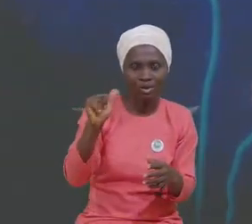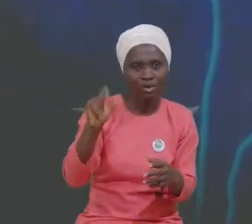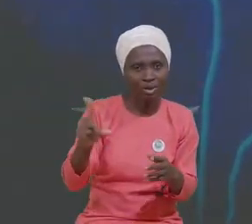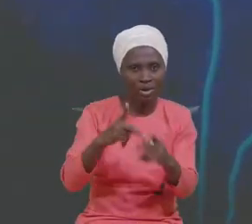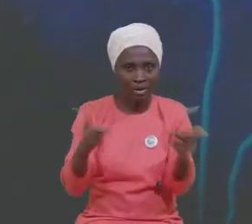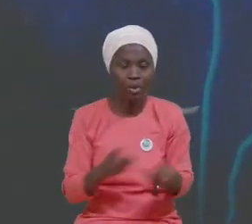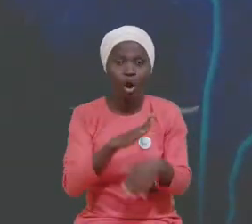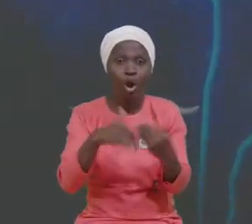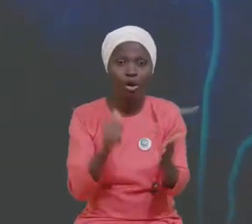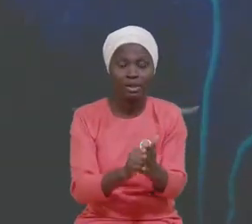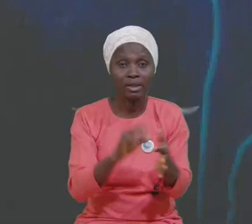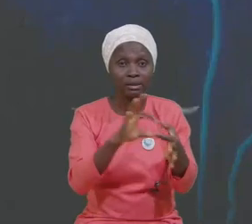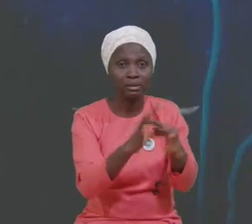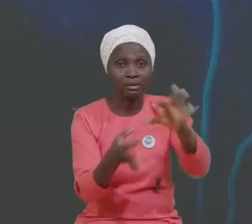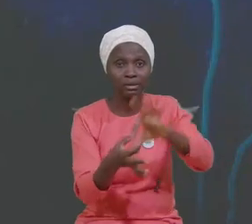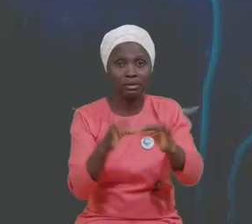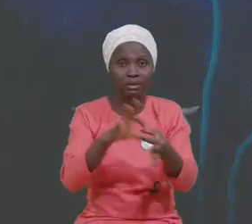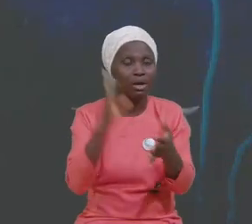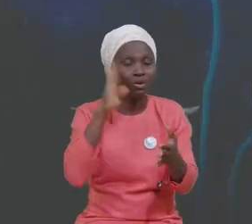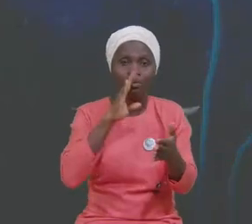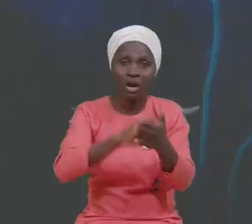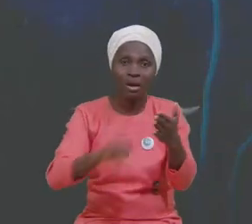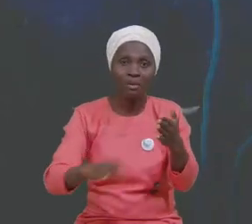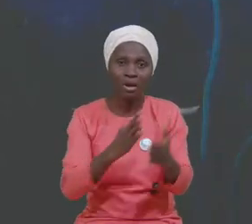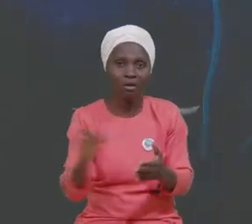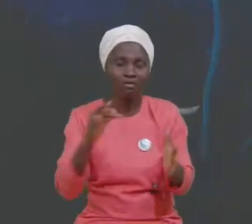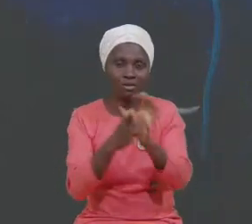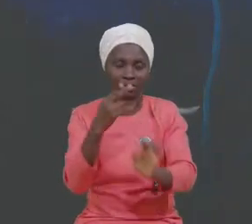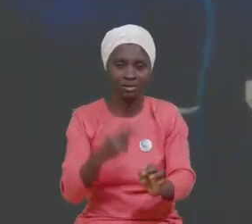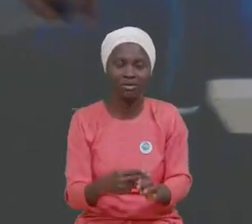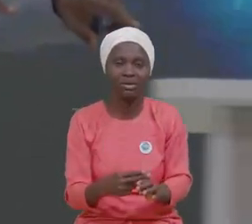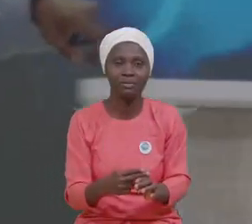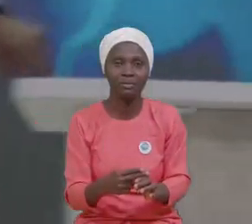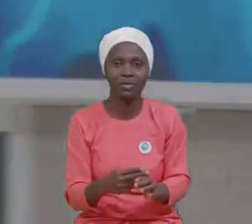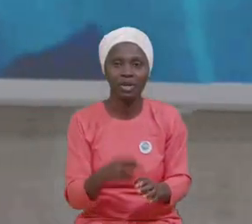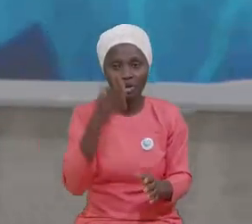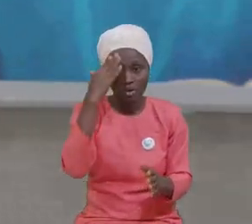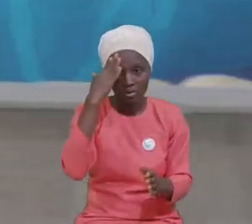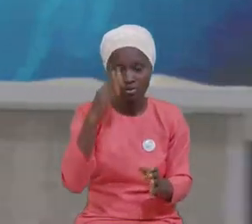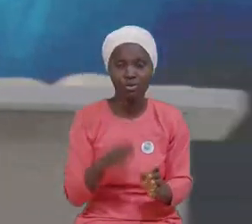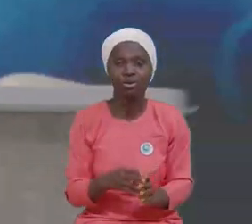Tous ces ombrages seront ôtés. Tout cela sera ôté.